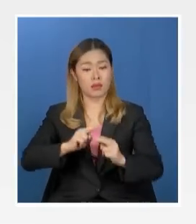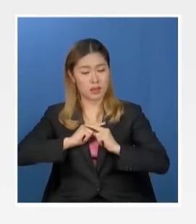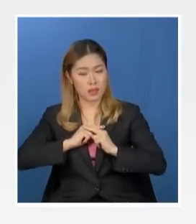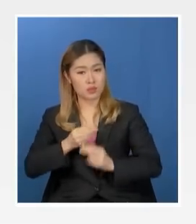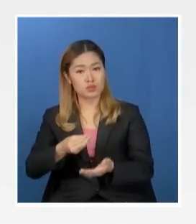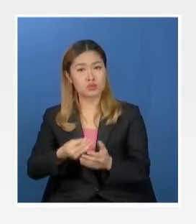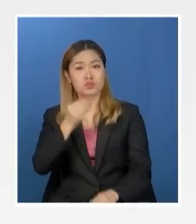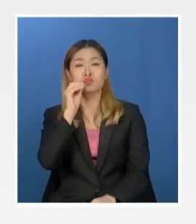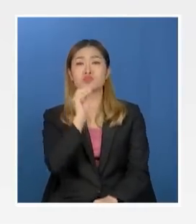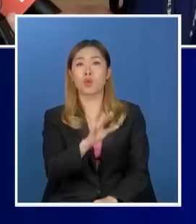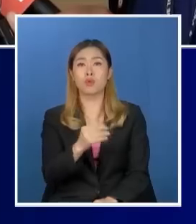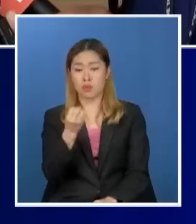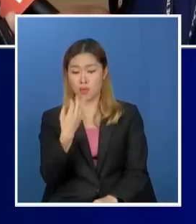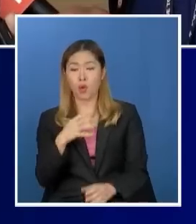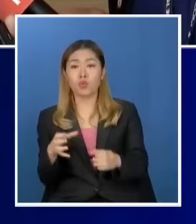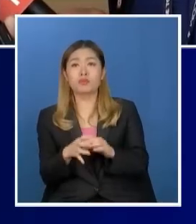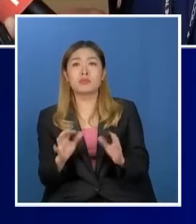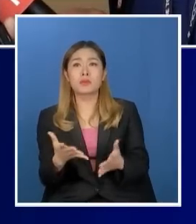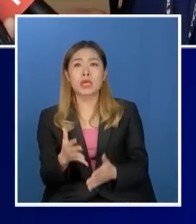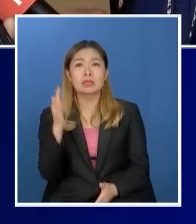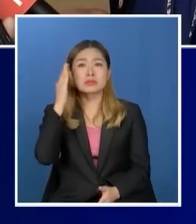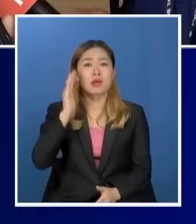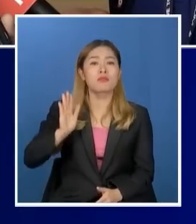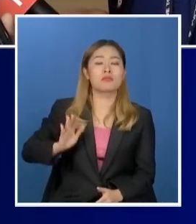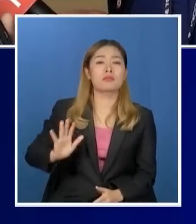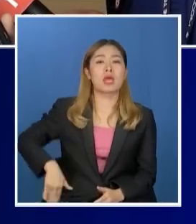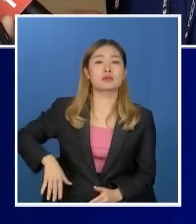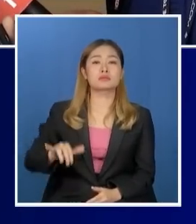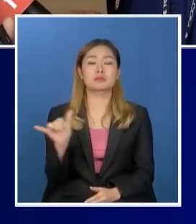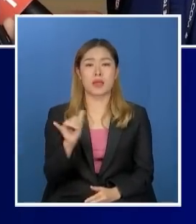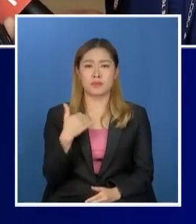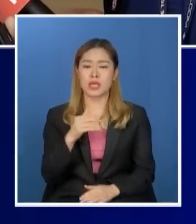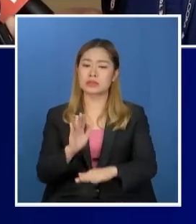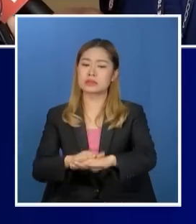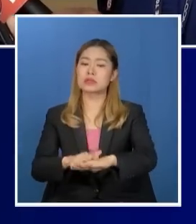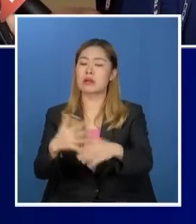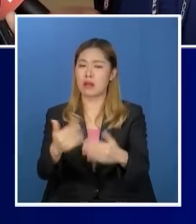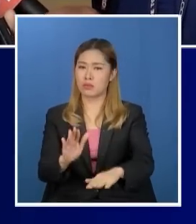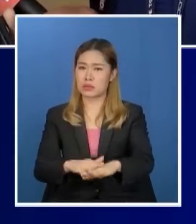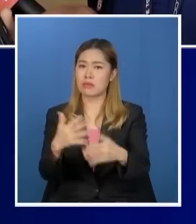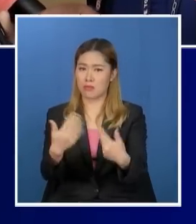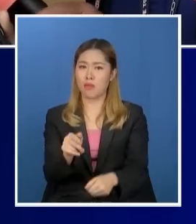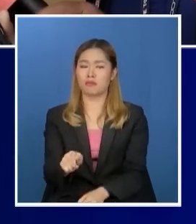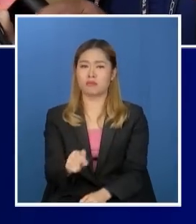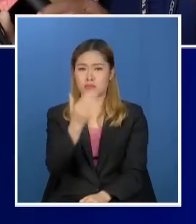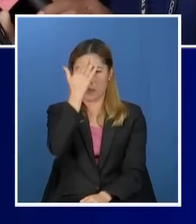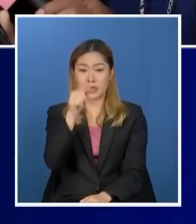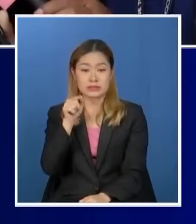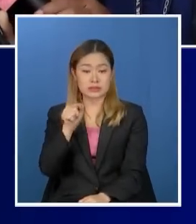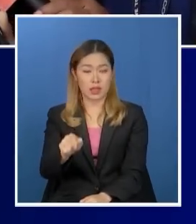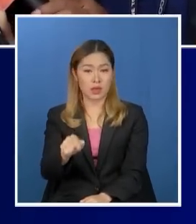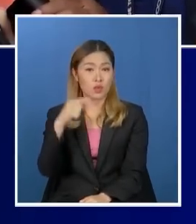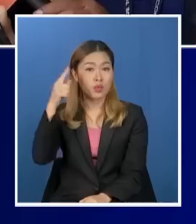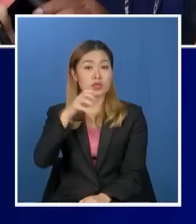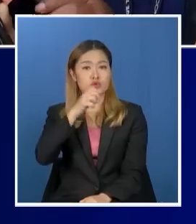ไม่ได้มีการแจ้งกับพรรคให้ทราบล่วงหน้าเพราะฉะนั้นได้มีการตำหนิแล้วก็ตักเตือนพร้อมทั้งสั่งไป